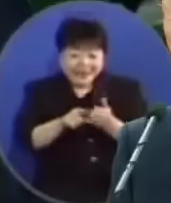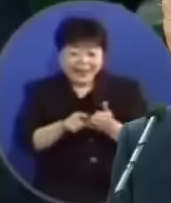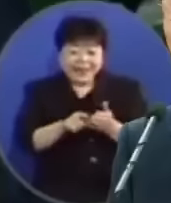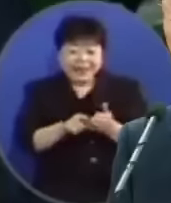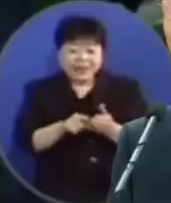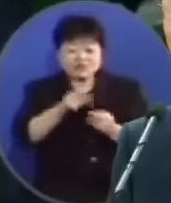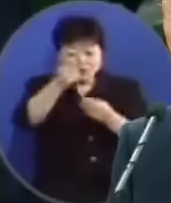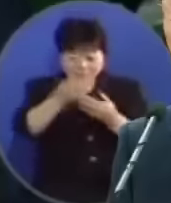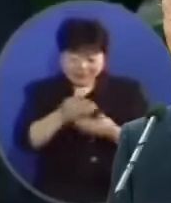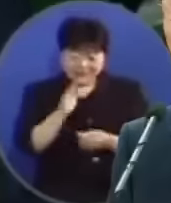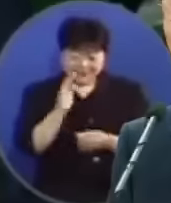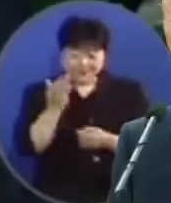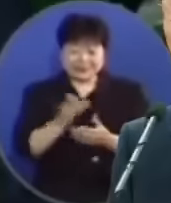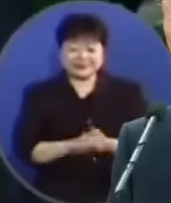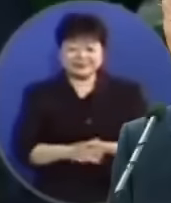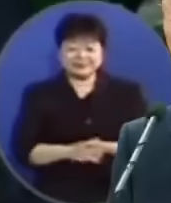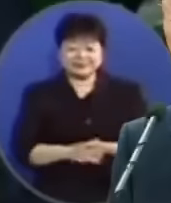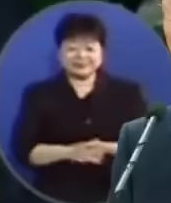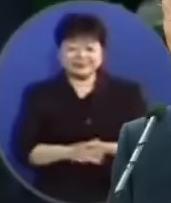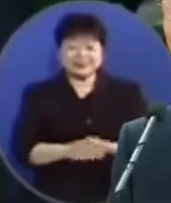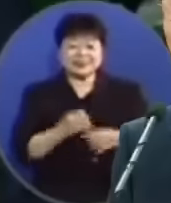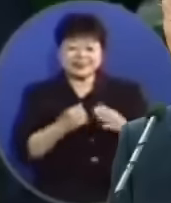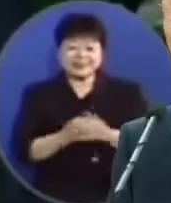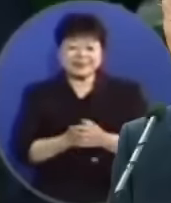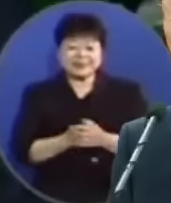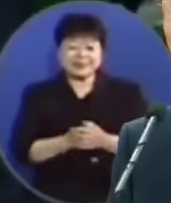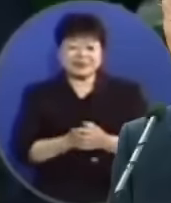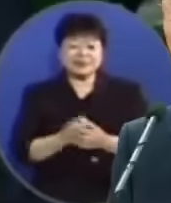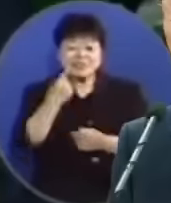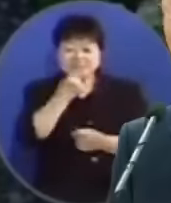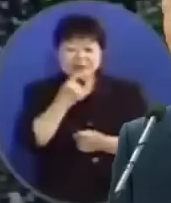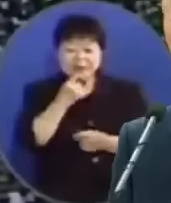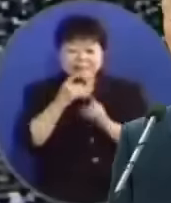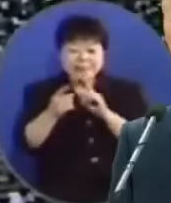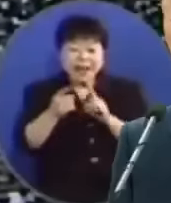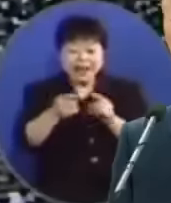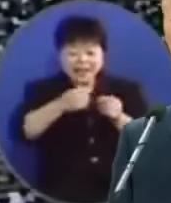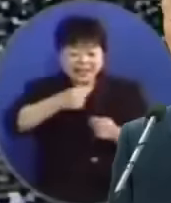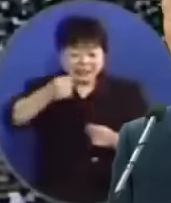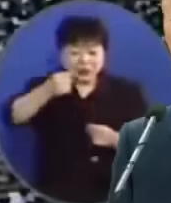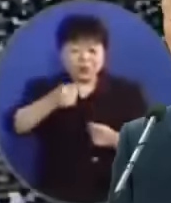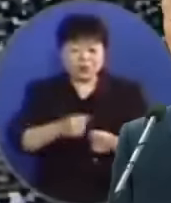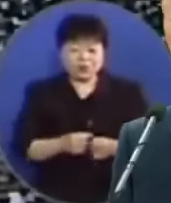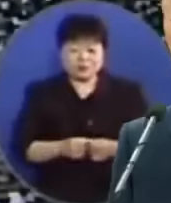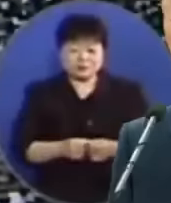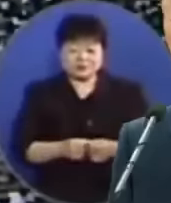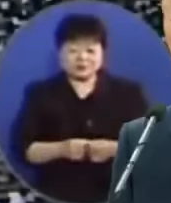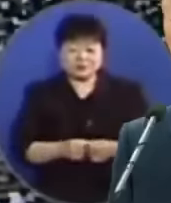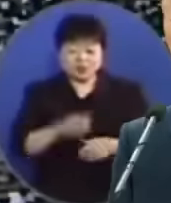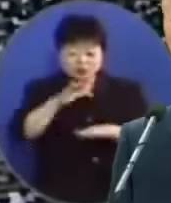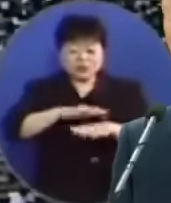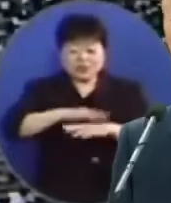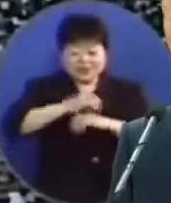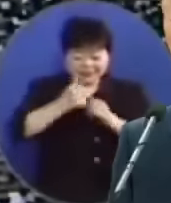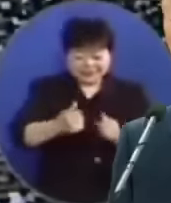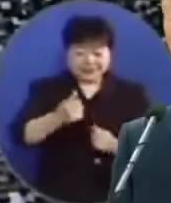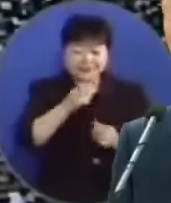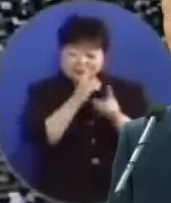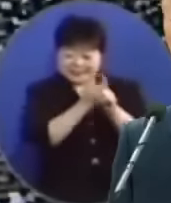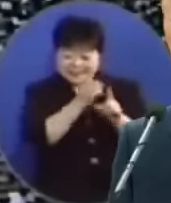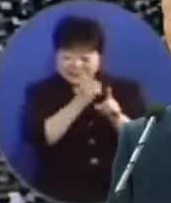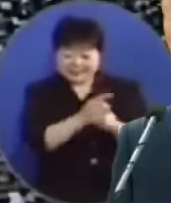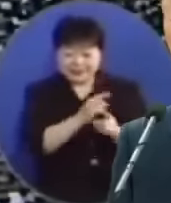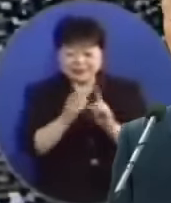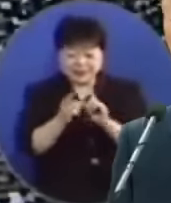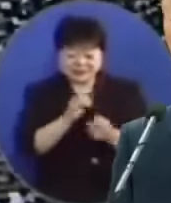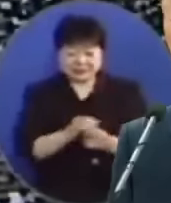우리는 구원을 받게 되는 것입니다. 그러므로 우리의 입에 말씀을 가지고서 귀신과 대적해야 싸워야 되는 것입니다.